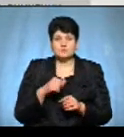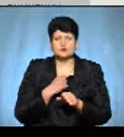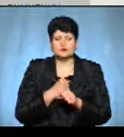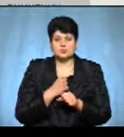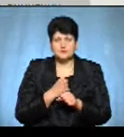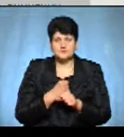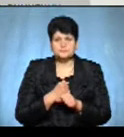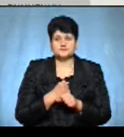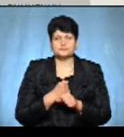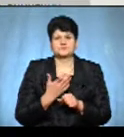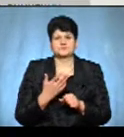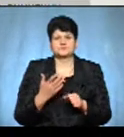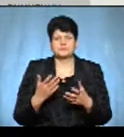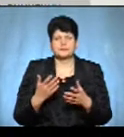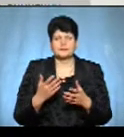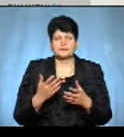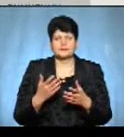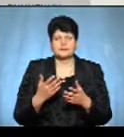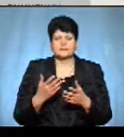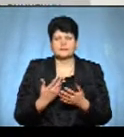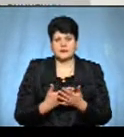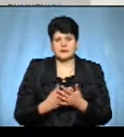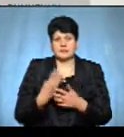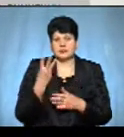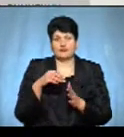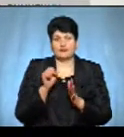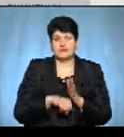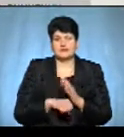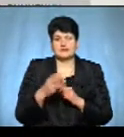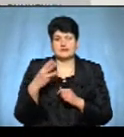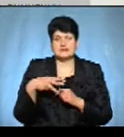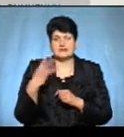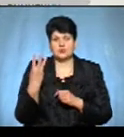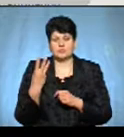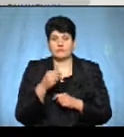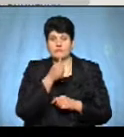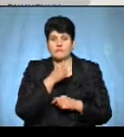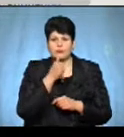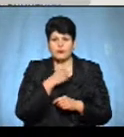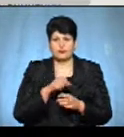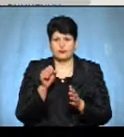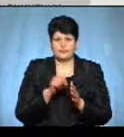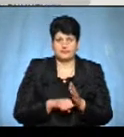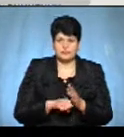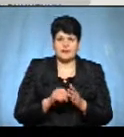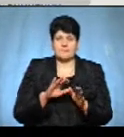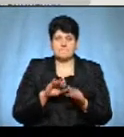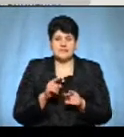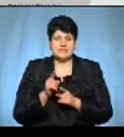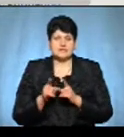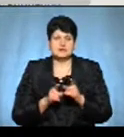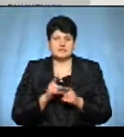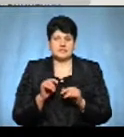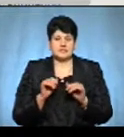вчинили, підозрювалися у вчиненні, наприклад, 3 вбивств і 33 замахів на вбивства, які після зміни